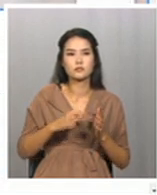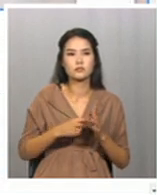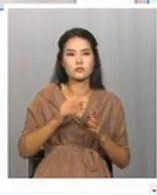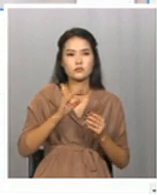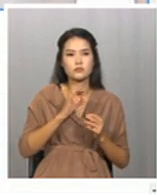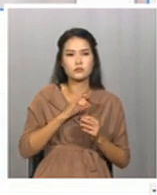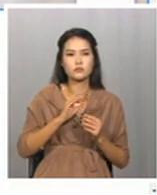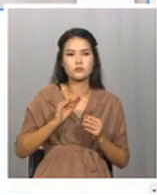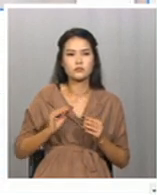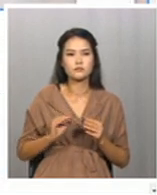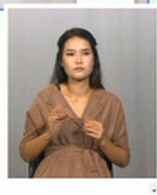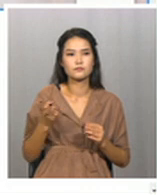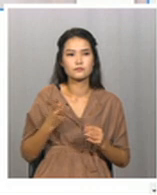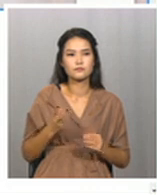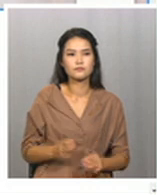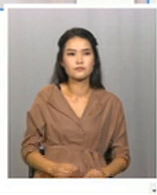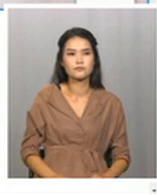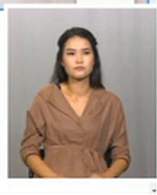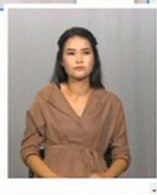айналады.